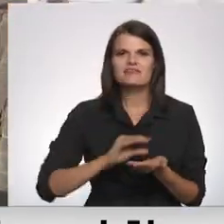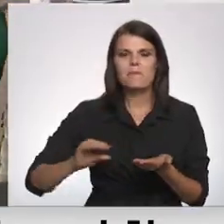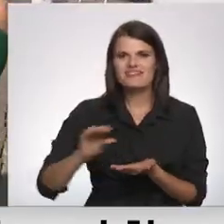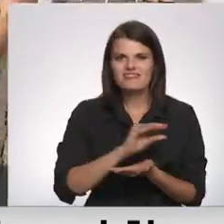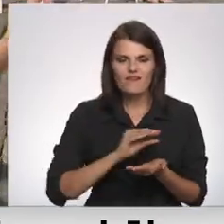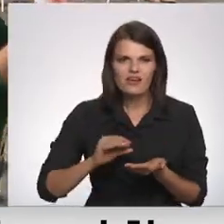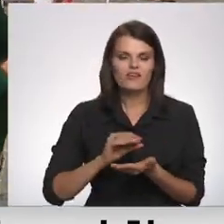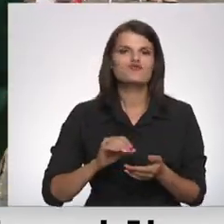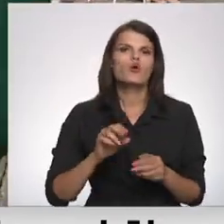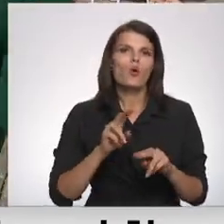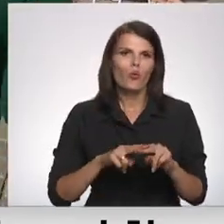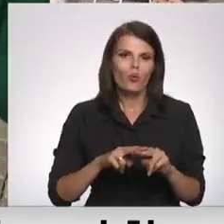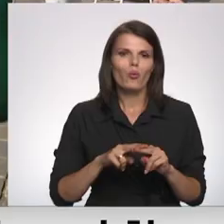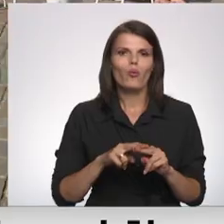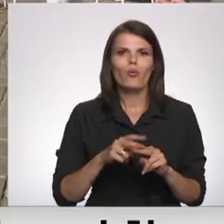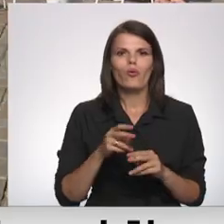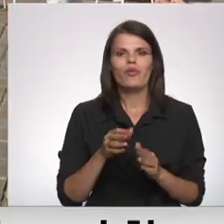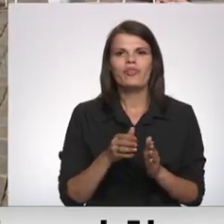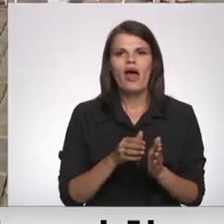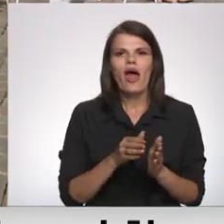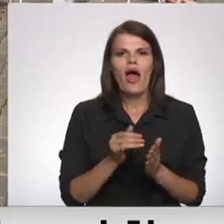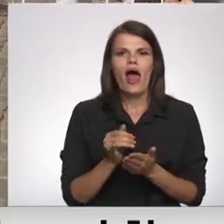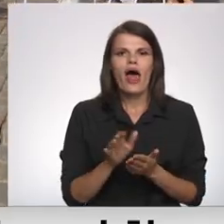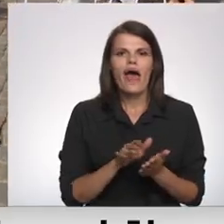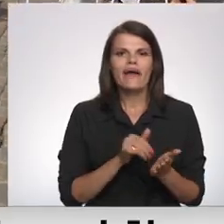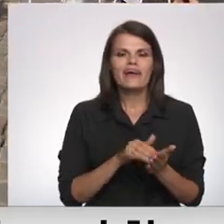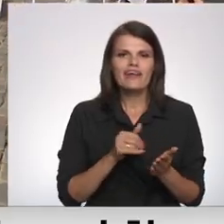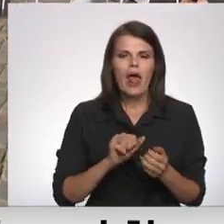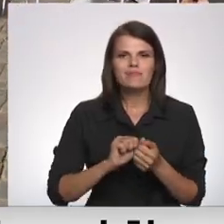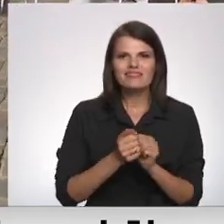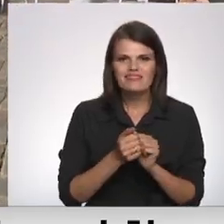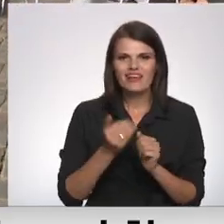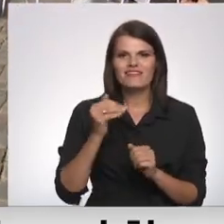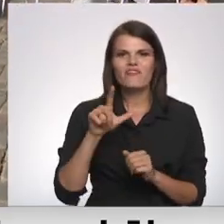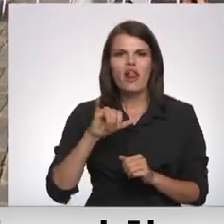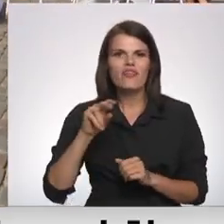un krems sirs, kā Filadelfiju un